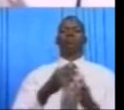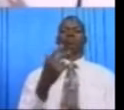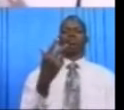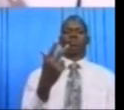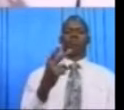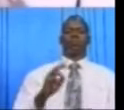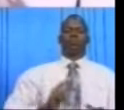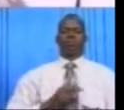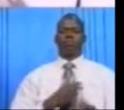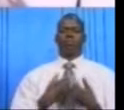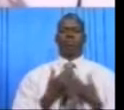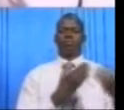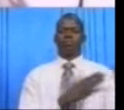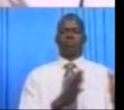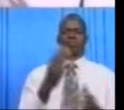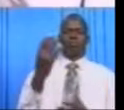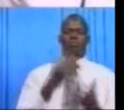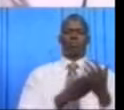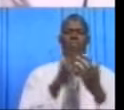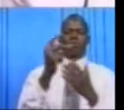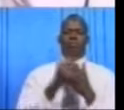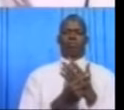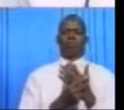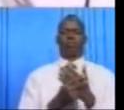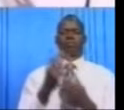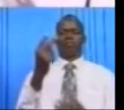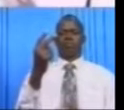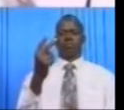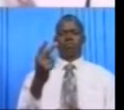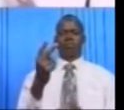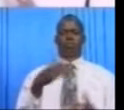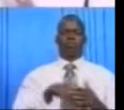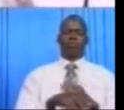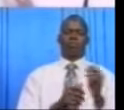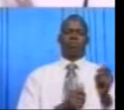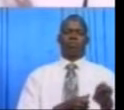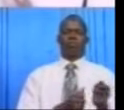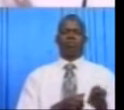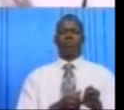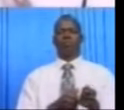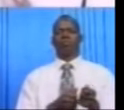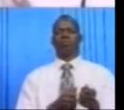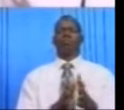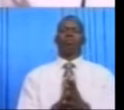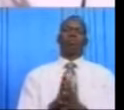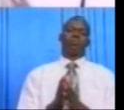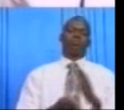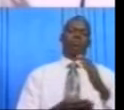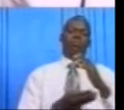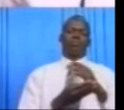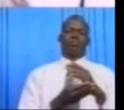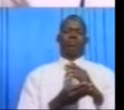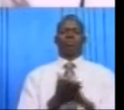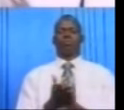2013, nous avons déjà 4 projets en portefeuille, 2 dans l'agriculture, donc il s'agit du lac de BAM,